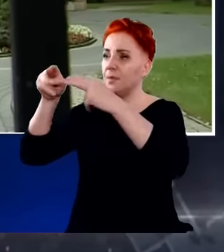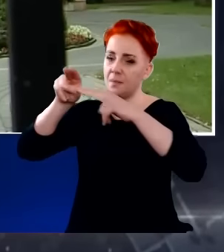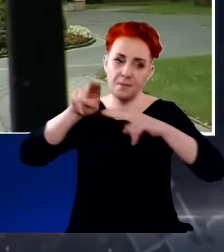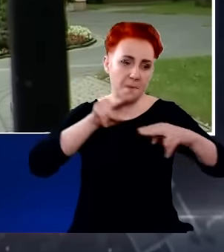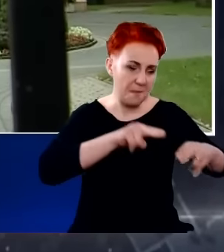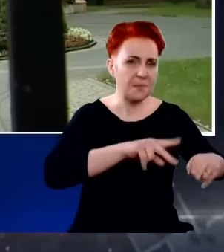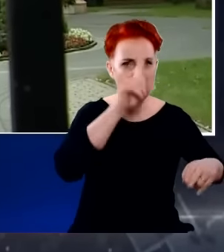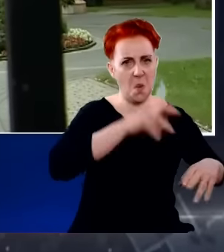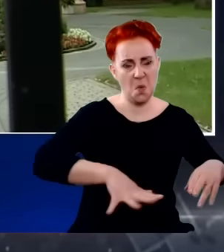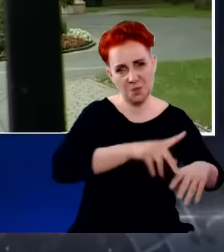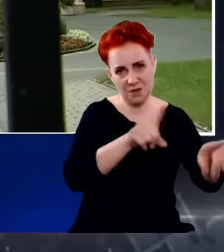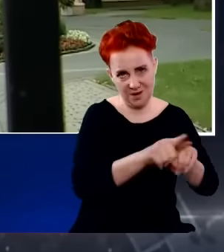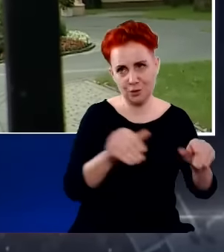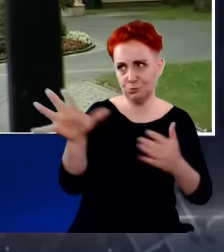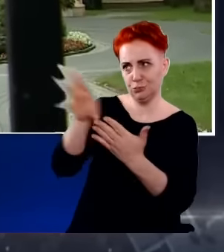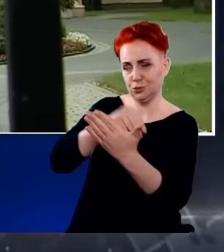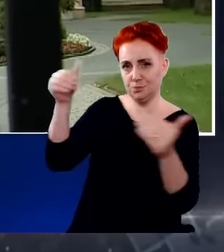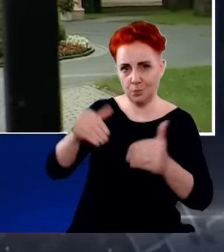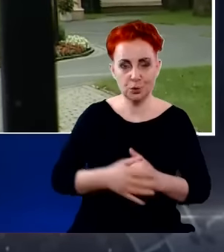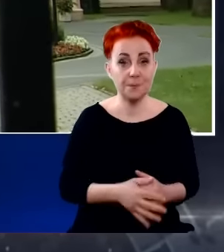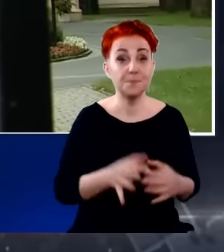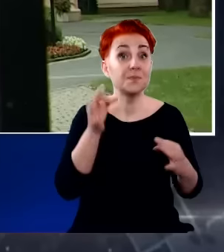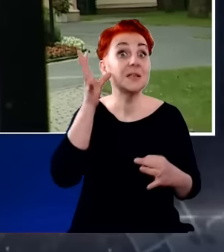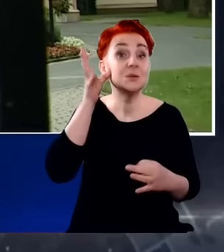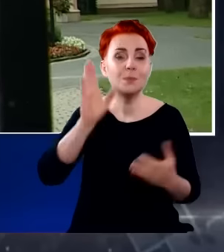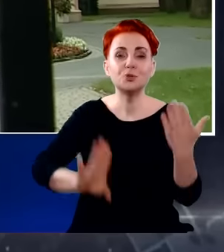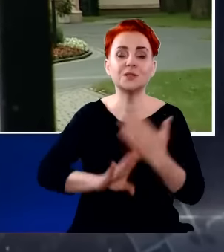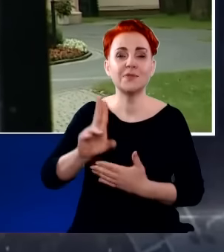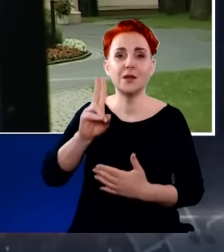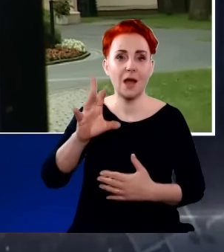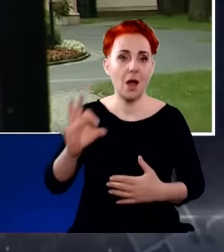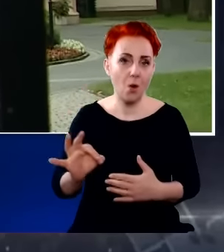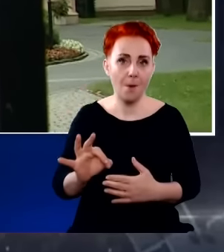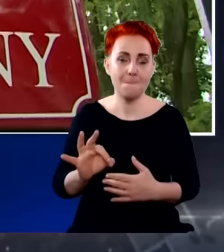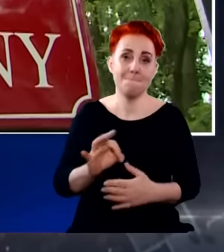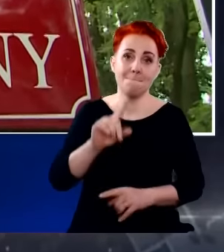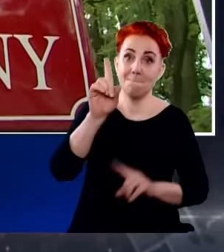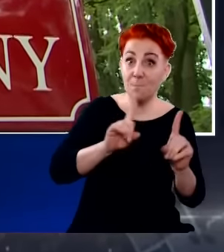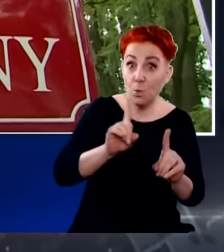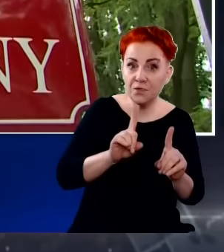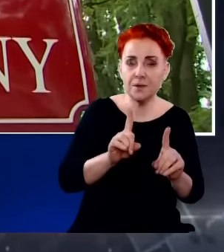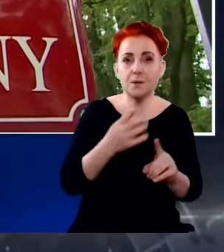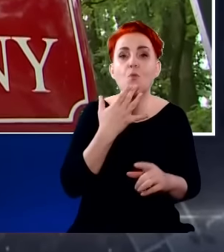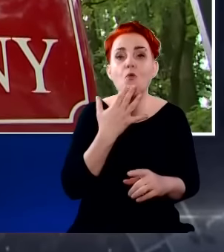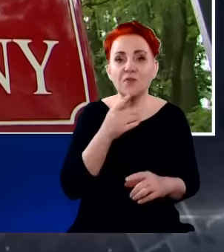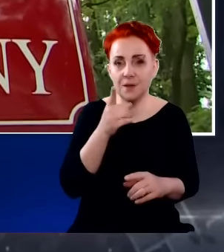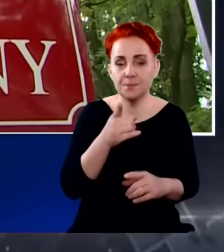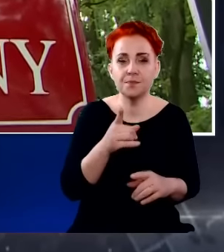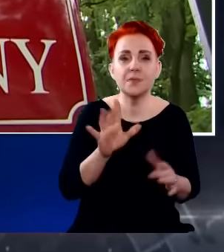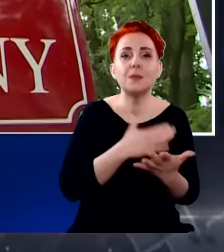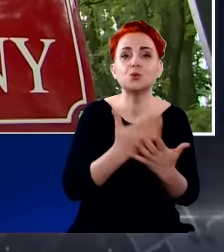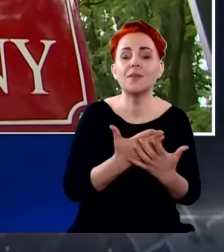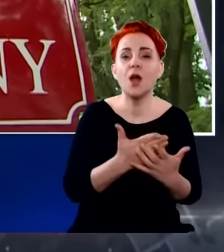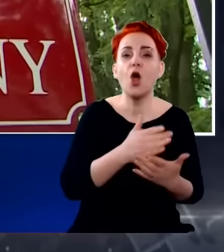słyszymy, że przedstawiciele Koalicji Obywatelskiej zapowiadają, a czasami już to robią, przykładem jest Sejmik Dolnośląski,